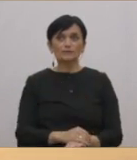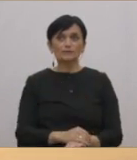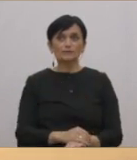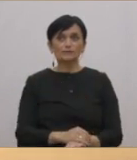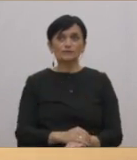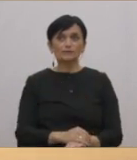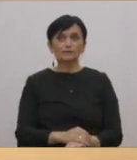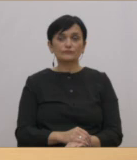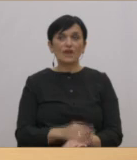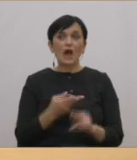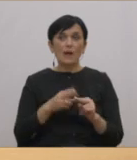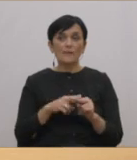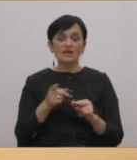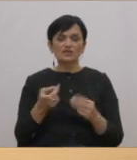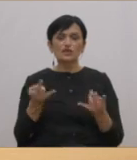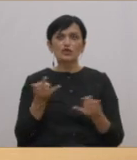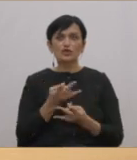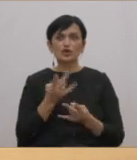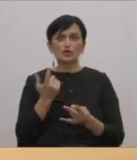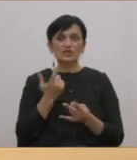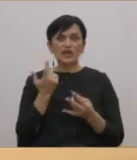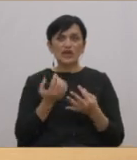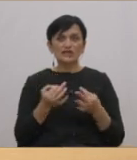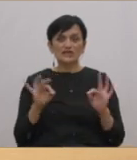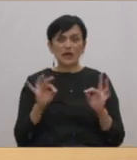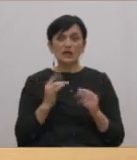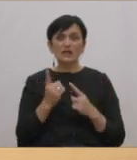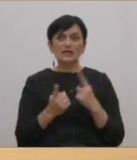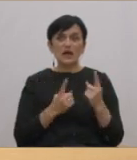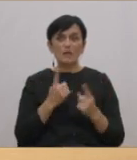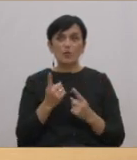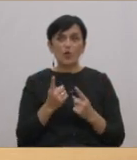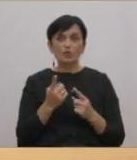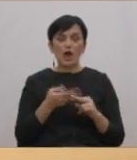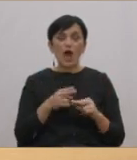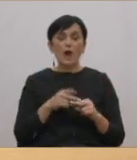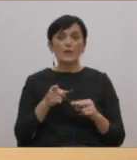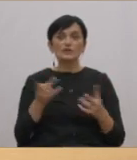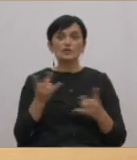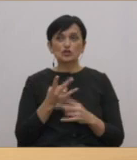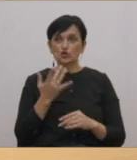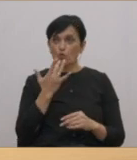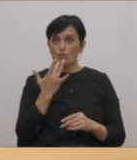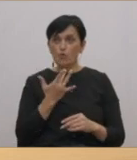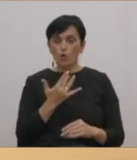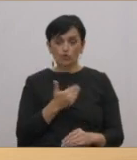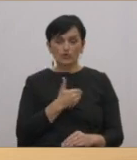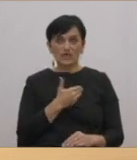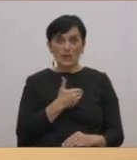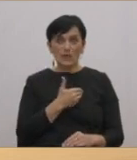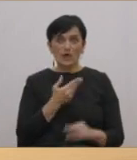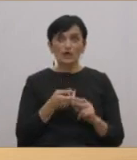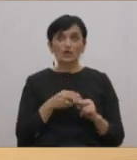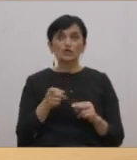დაასრულებელი, თუ შეიძლება. ამას ჭირდება დემოკრატიული რეფორმები, ამას ჭირდება პოლიტიკური ნება და